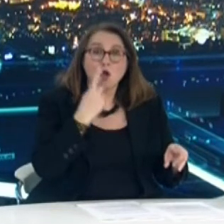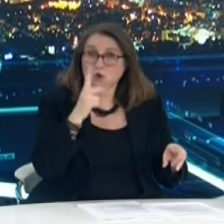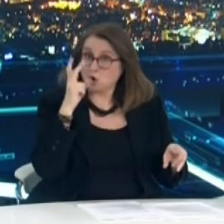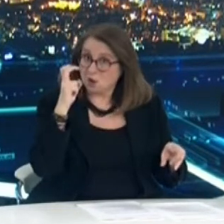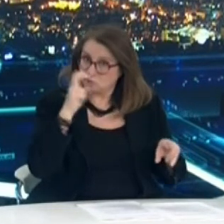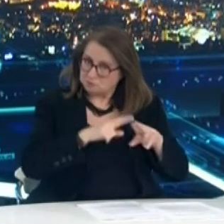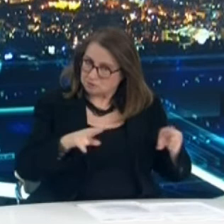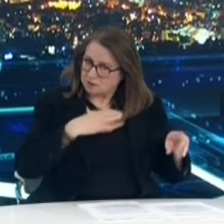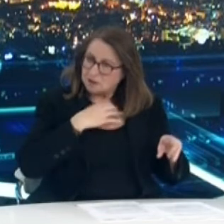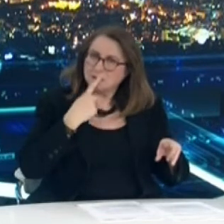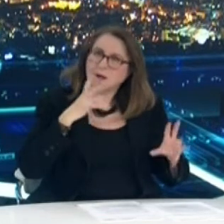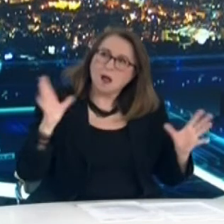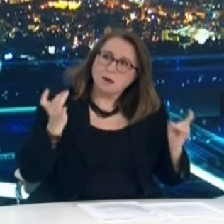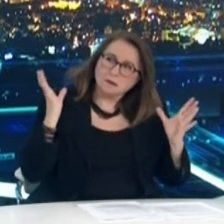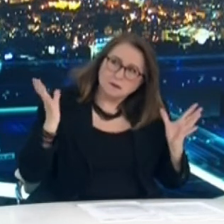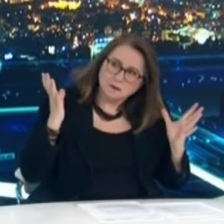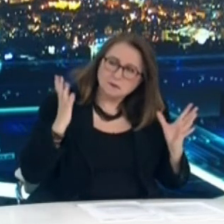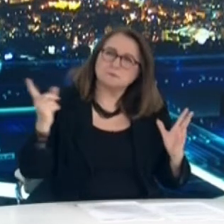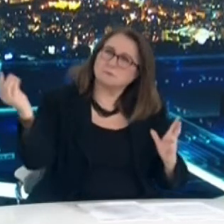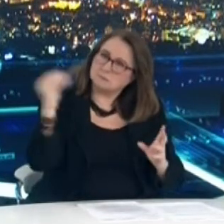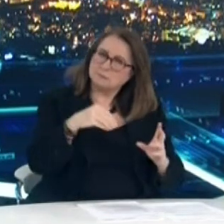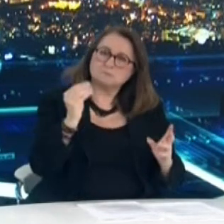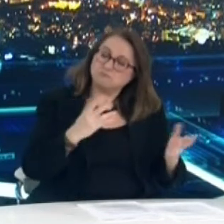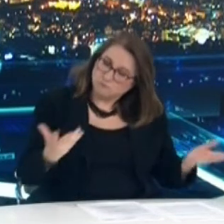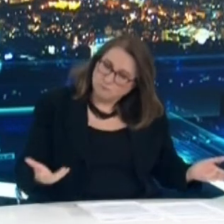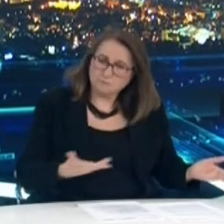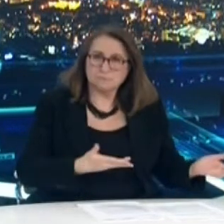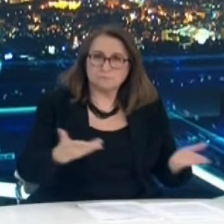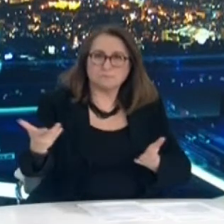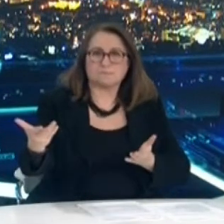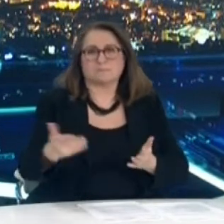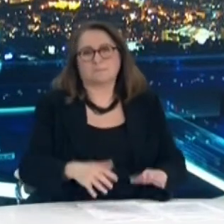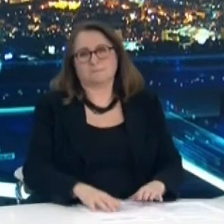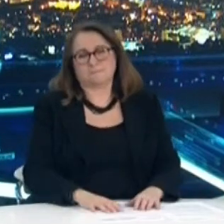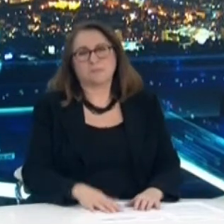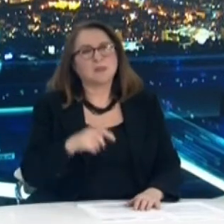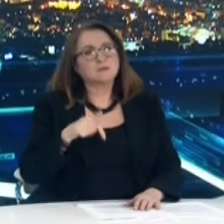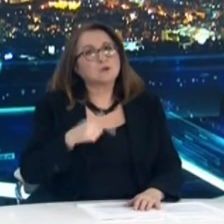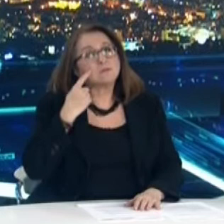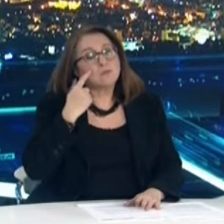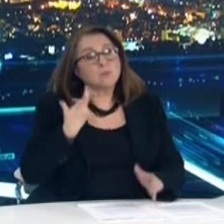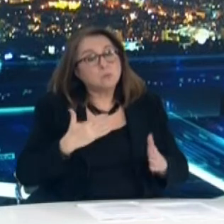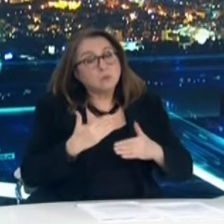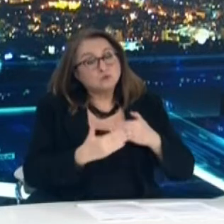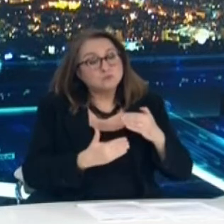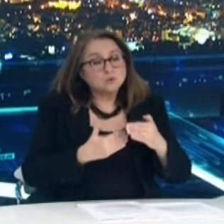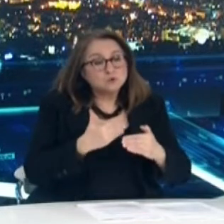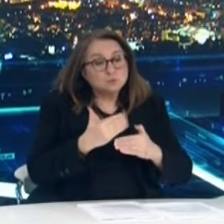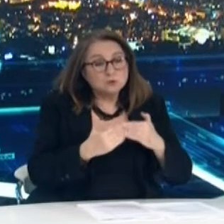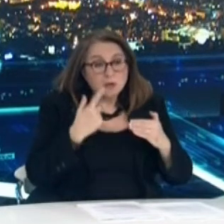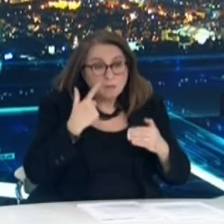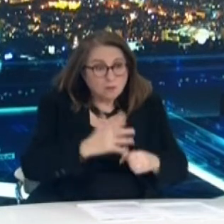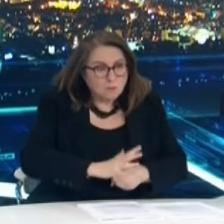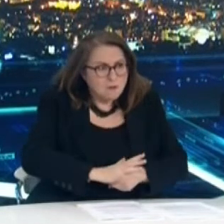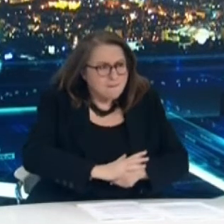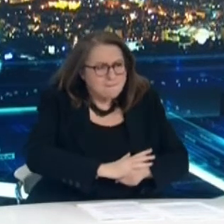πώς θα εξελιχθεί η νόσος, εξετάζουμε όλα τα σενάρια έτσι ώστε αν υπάρξει οποιοδήποτε ζήτημα